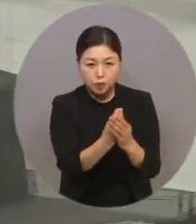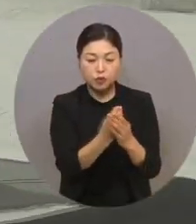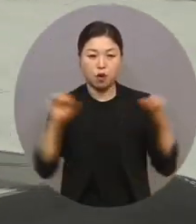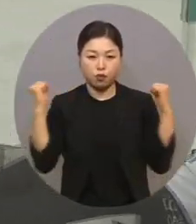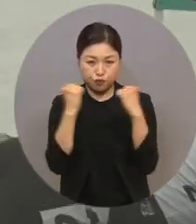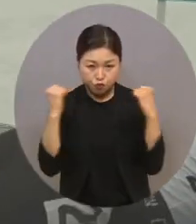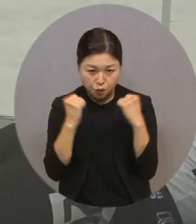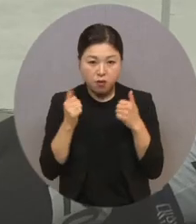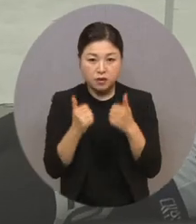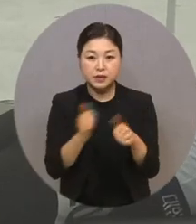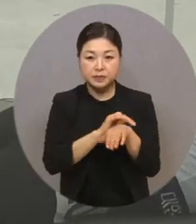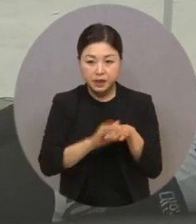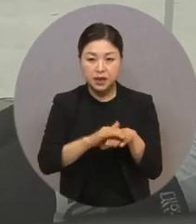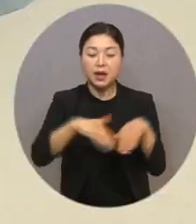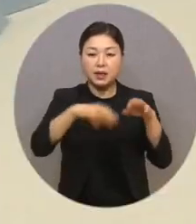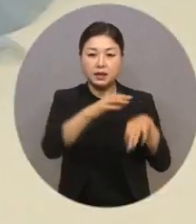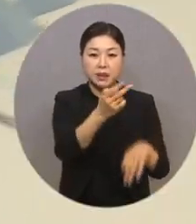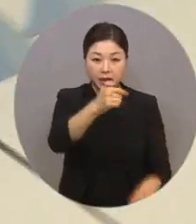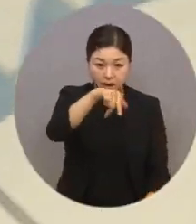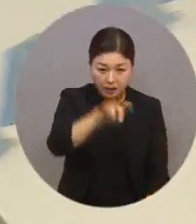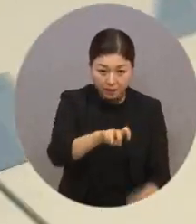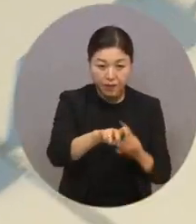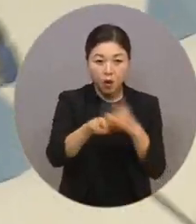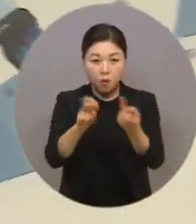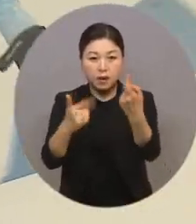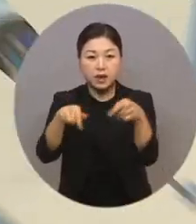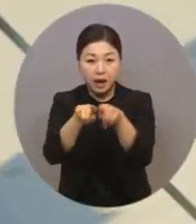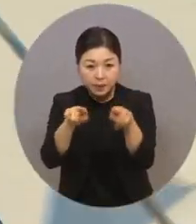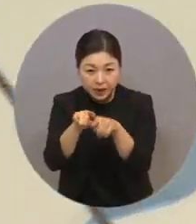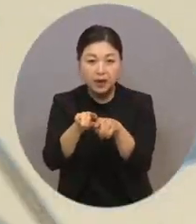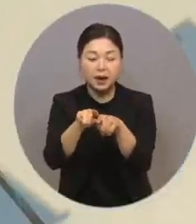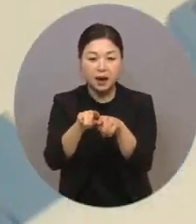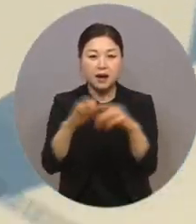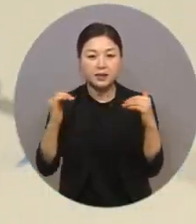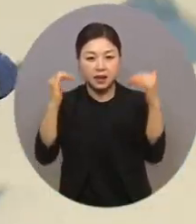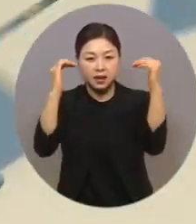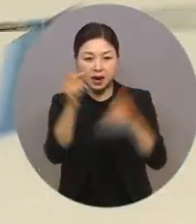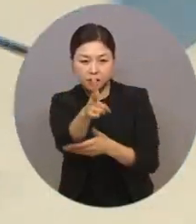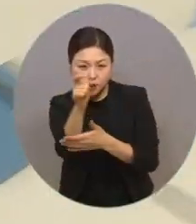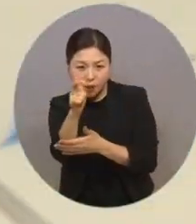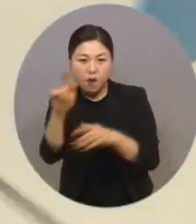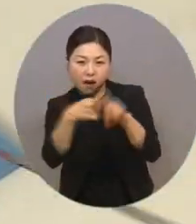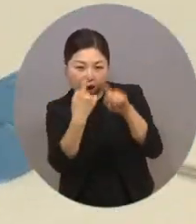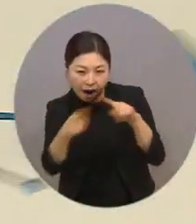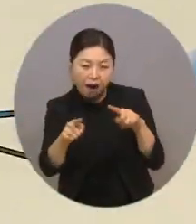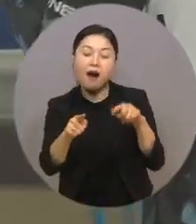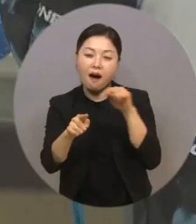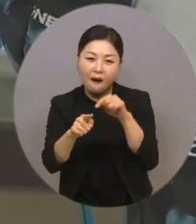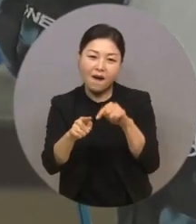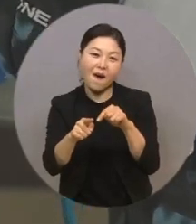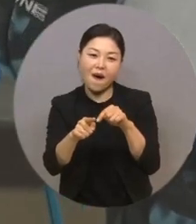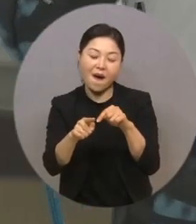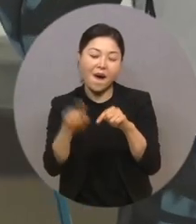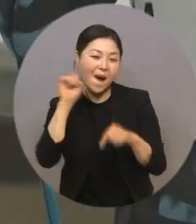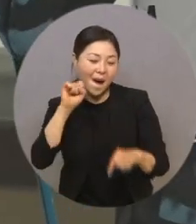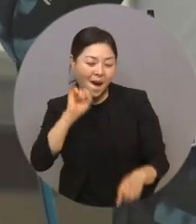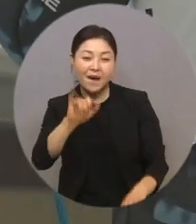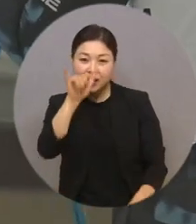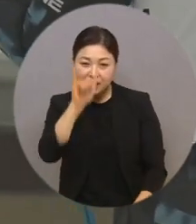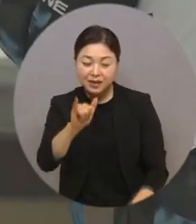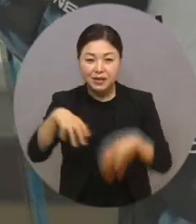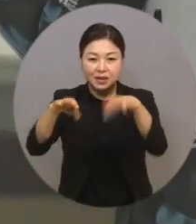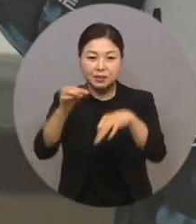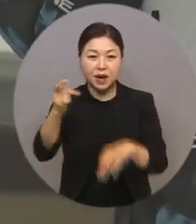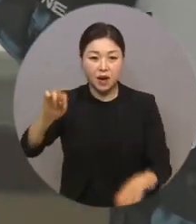김하람 선수 오빠들과 함께 자라 총싸움 칼 싸움에 단련된 김하은 선수이 두 선수는 학교